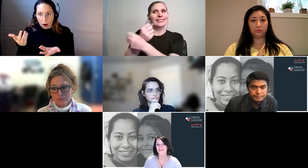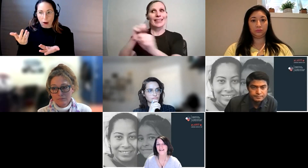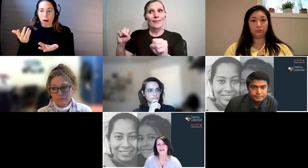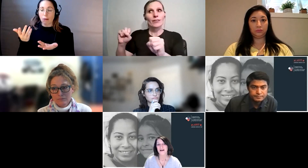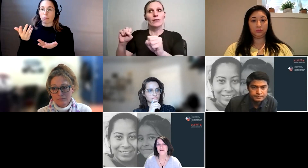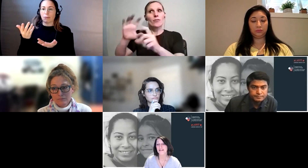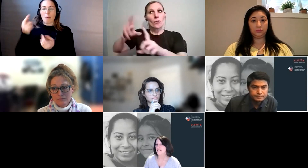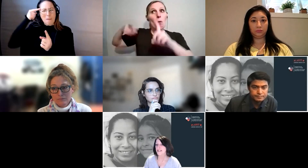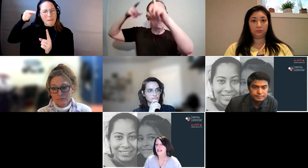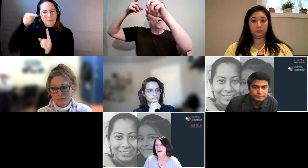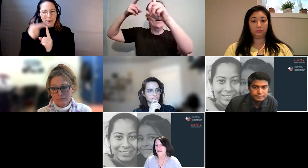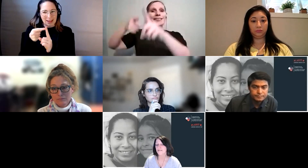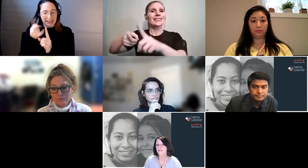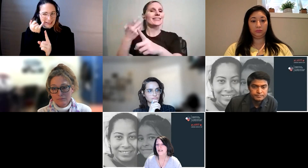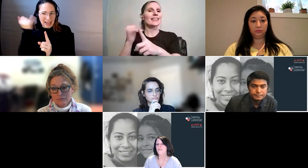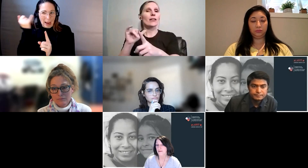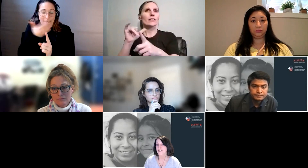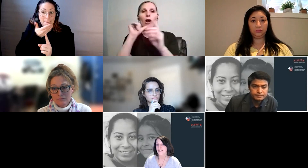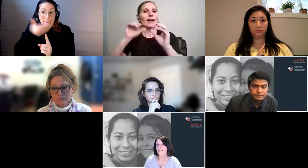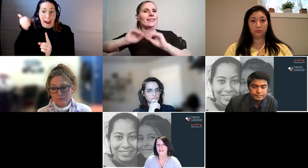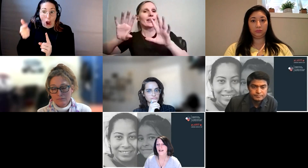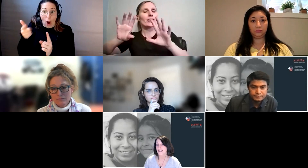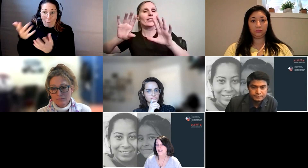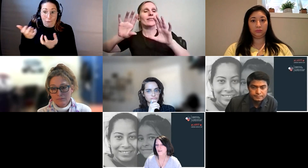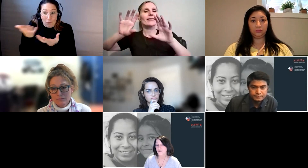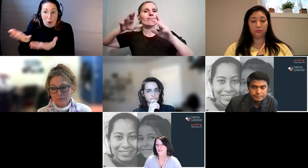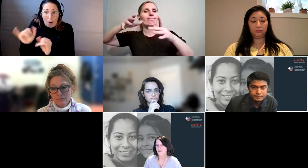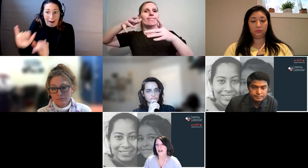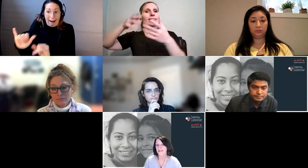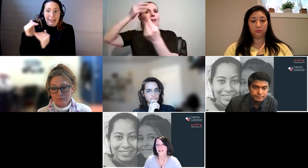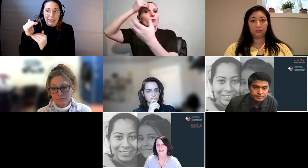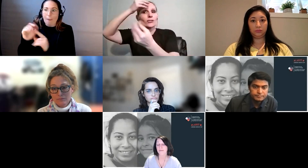intentions de rester en sécurité, il n'y avait pas assez d'informations